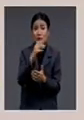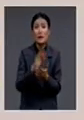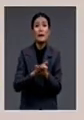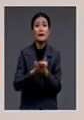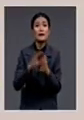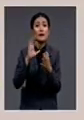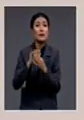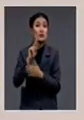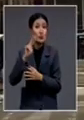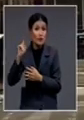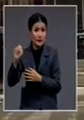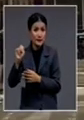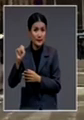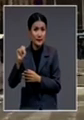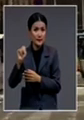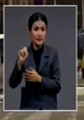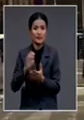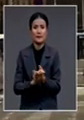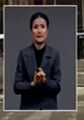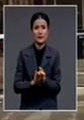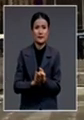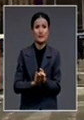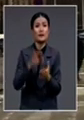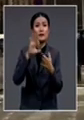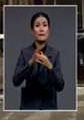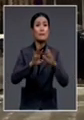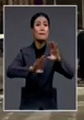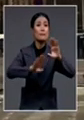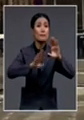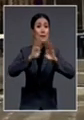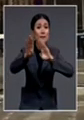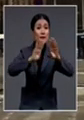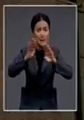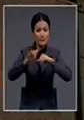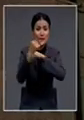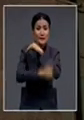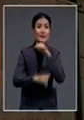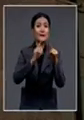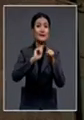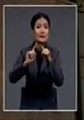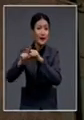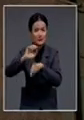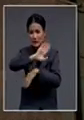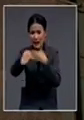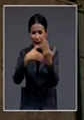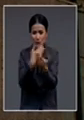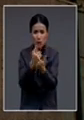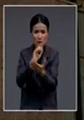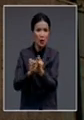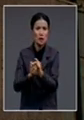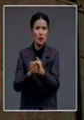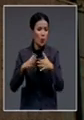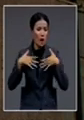สหประชาชาติหรือว่า UN เปิดเผยรายงานดัชนีความสุขโลกหรือว่า World Happiness Report ประจำปี2018เมื่อว